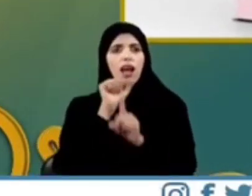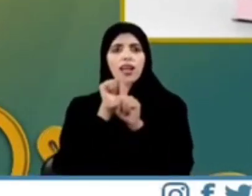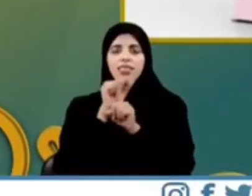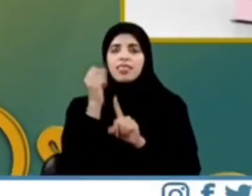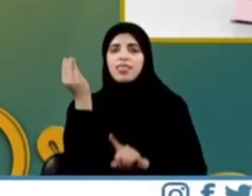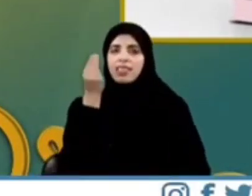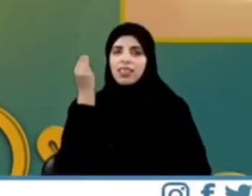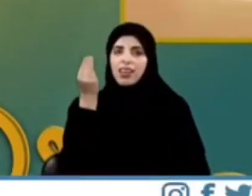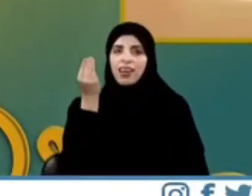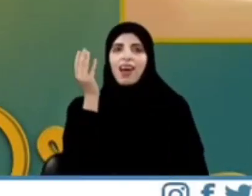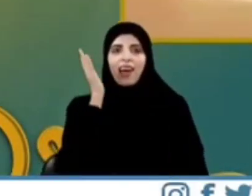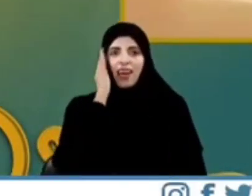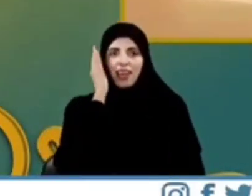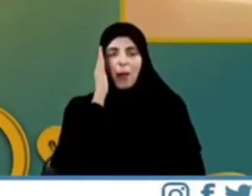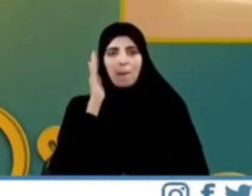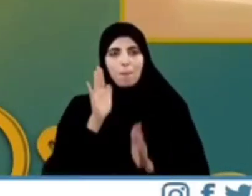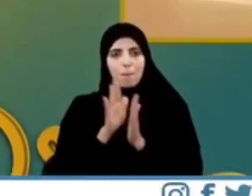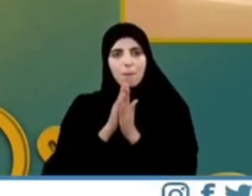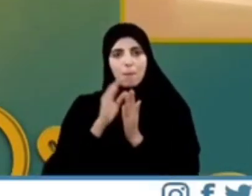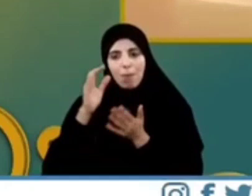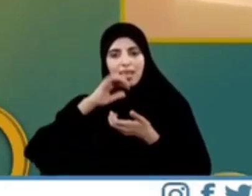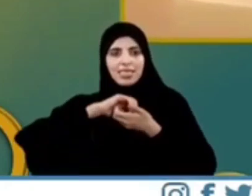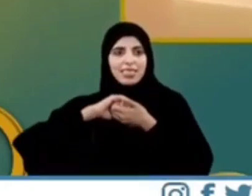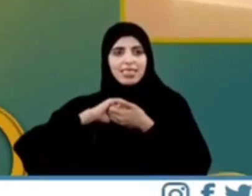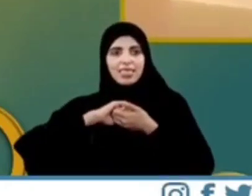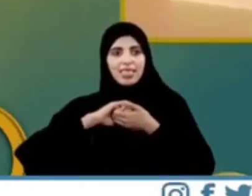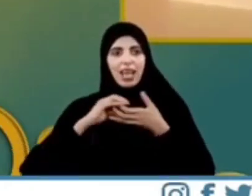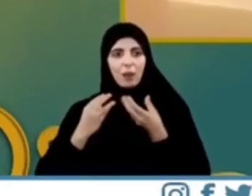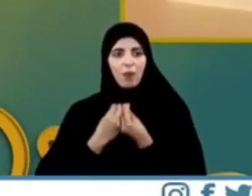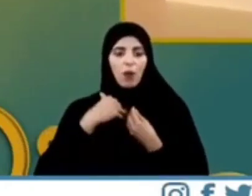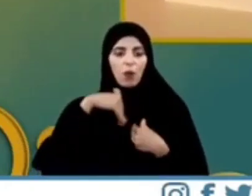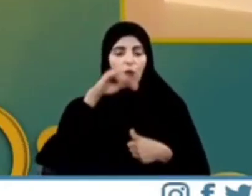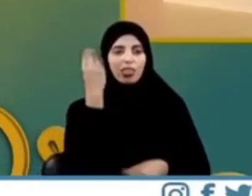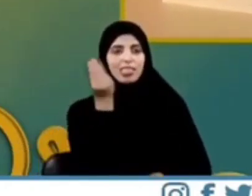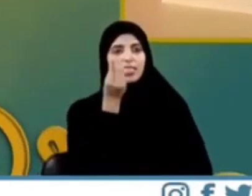ما عرفت أن كانت برفقة أصدقائك.